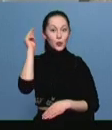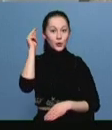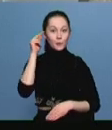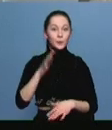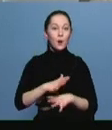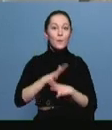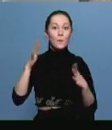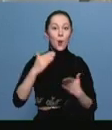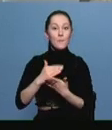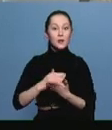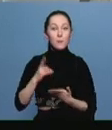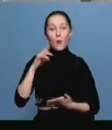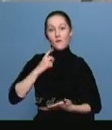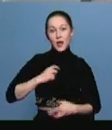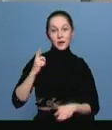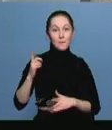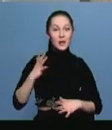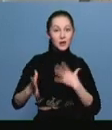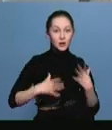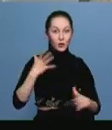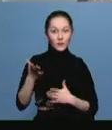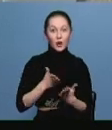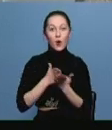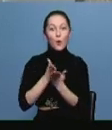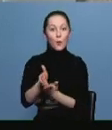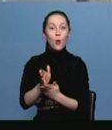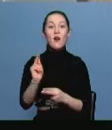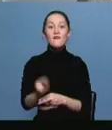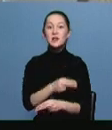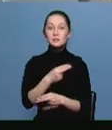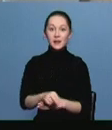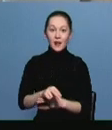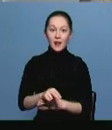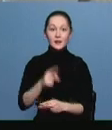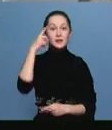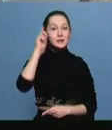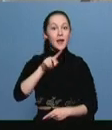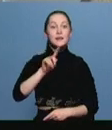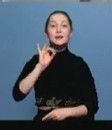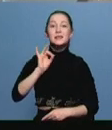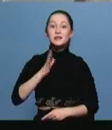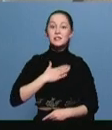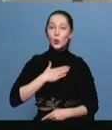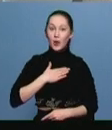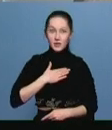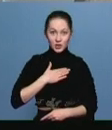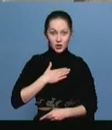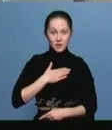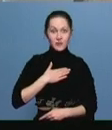предметов по военной подготовке упор идет и на патриотическое воспитание. Это знание истории Отечества,